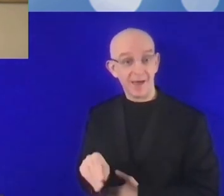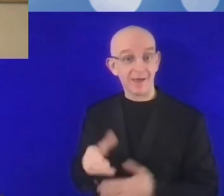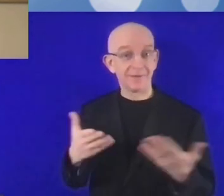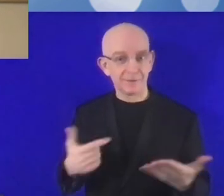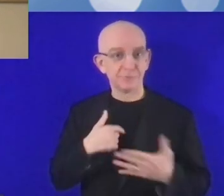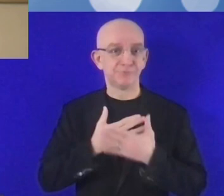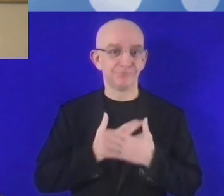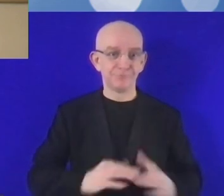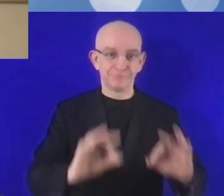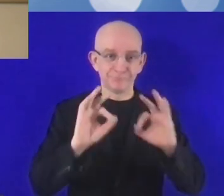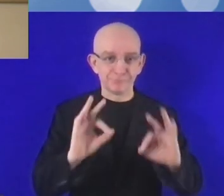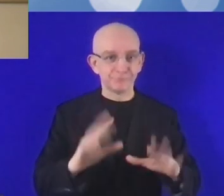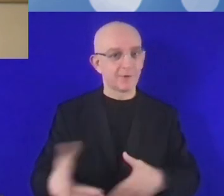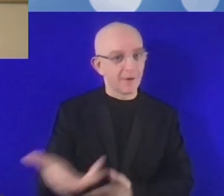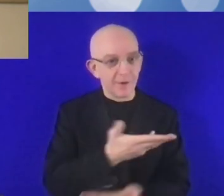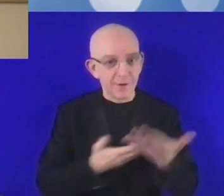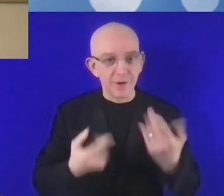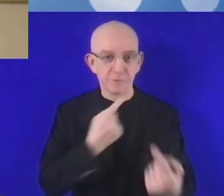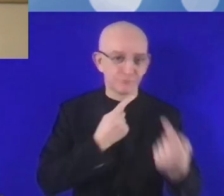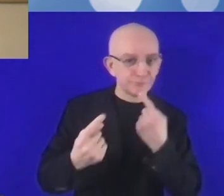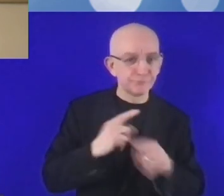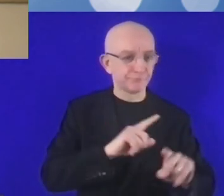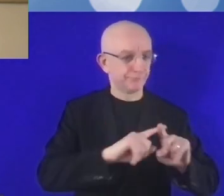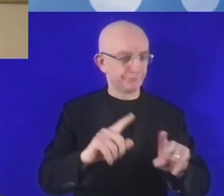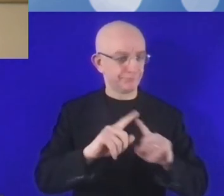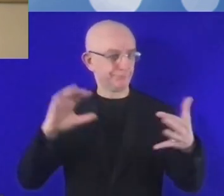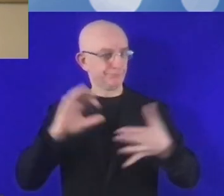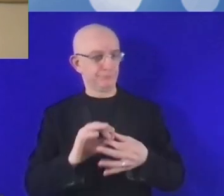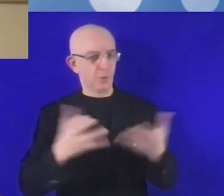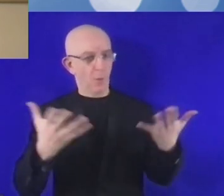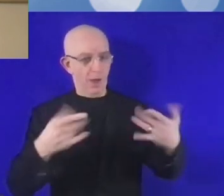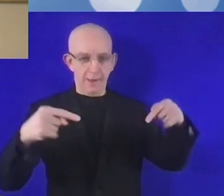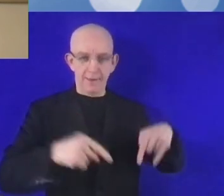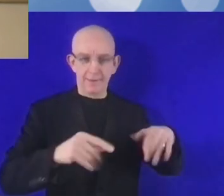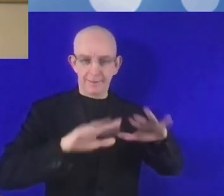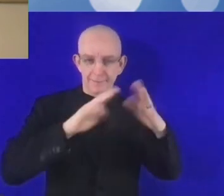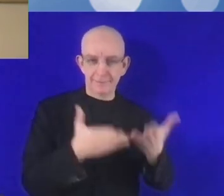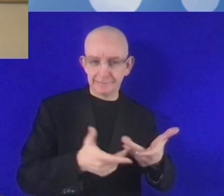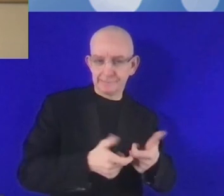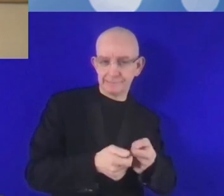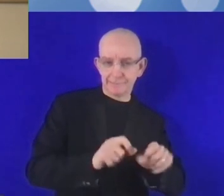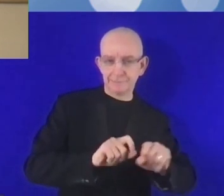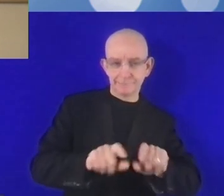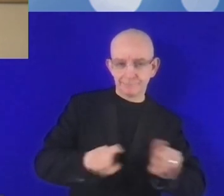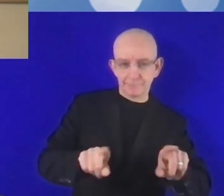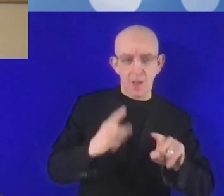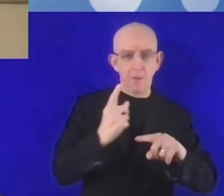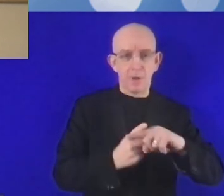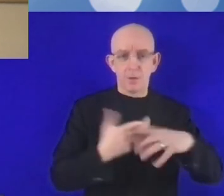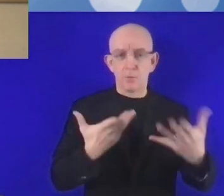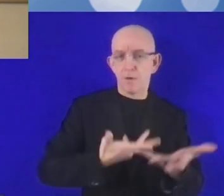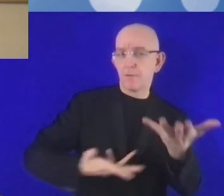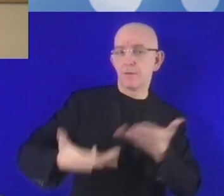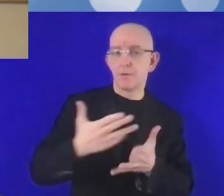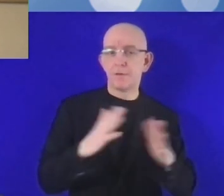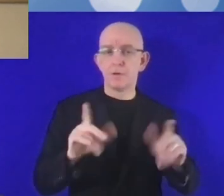EGF 2021，祝大家获得丰硕的成果，能够关于自由使用互